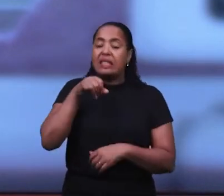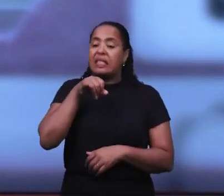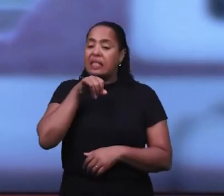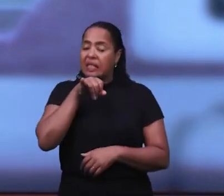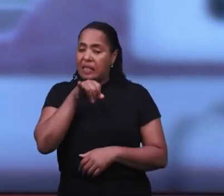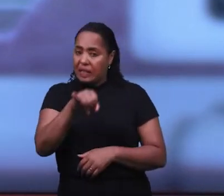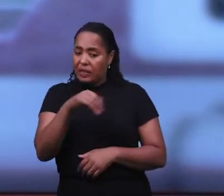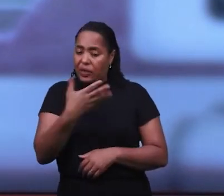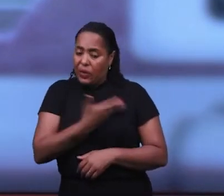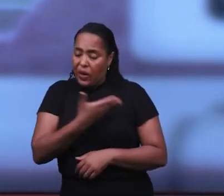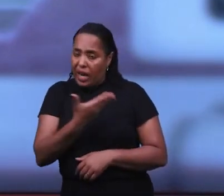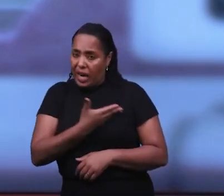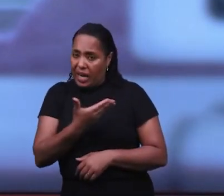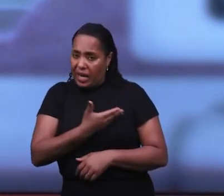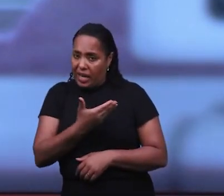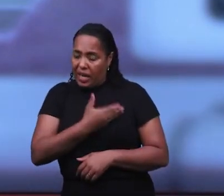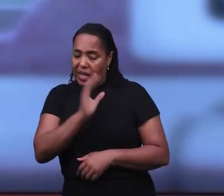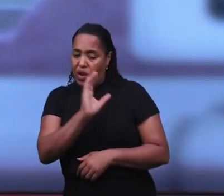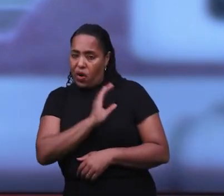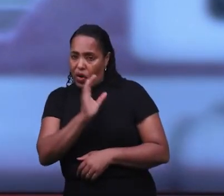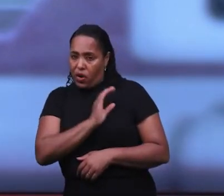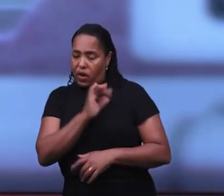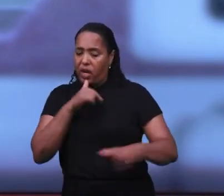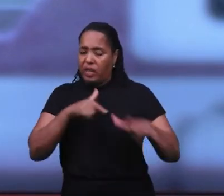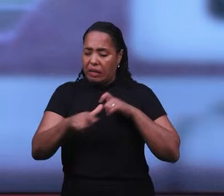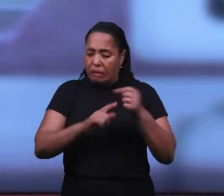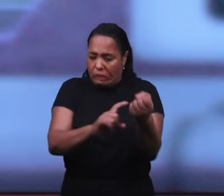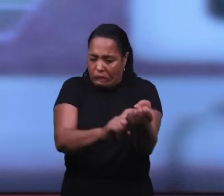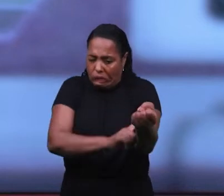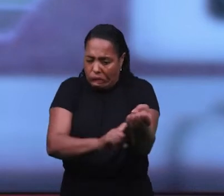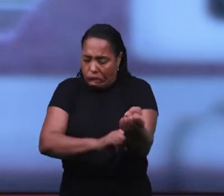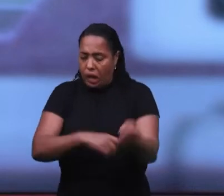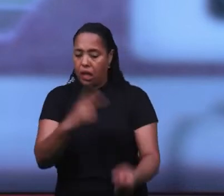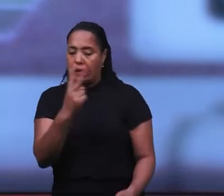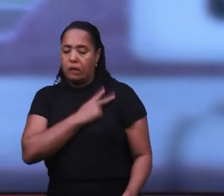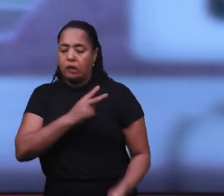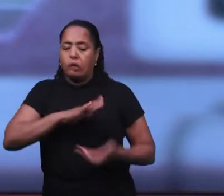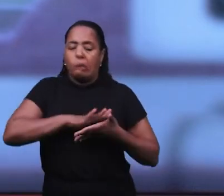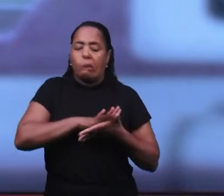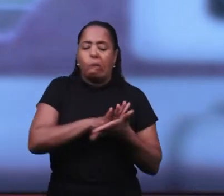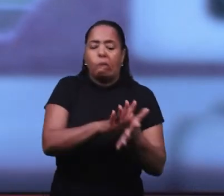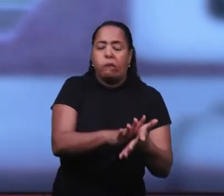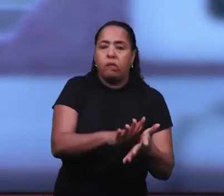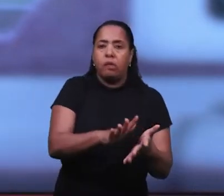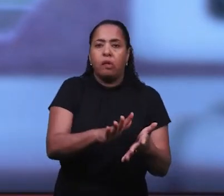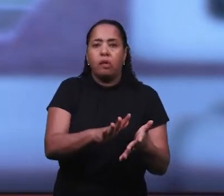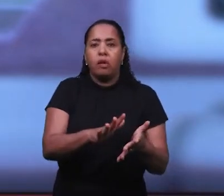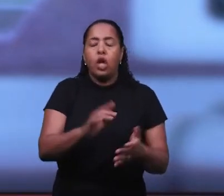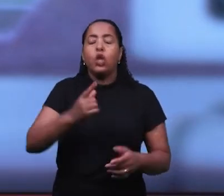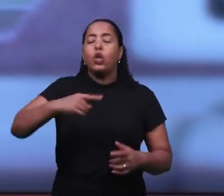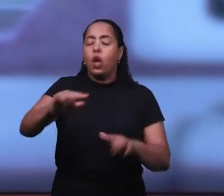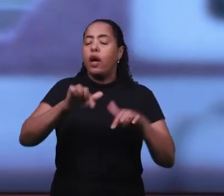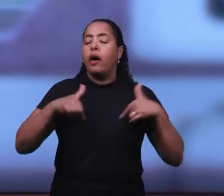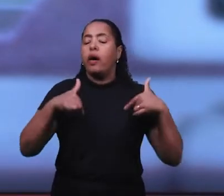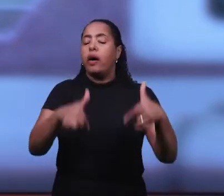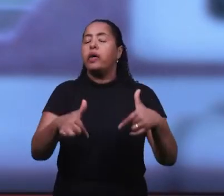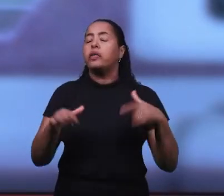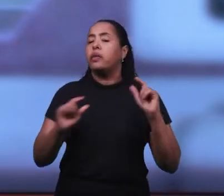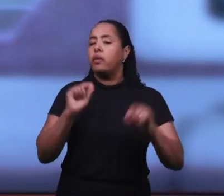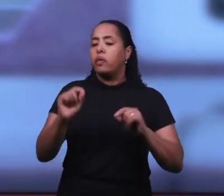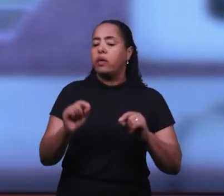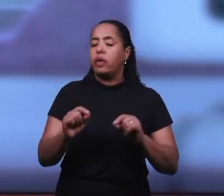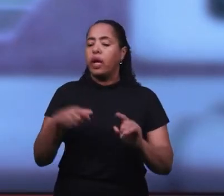cela? Nous allons penser ensemble. Si quelqu'un de travail a une